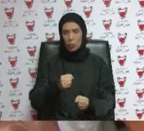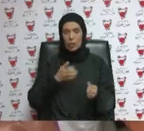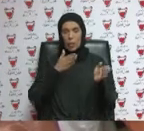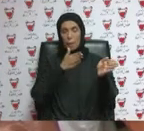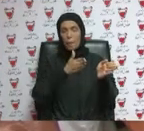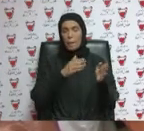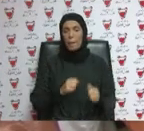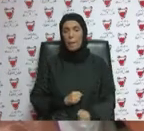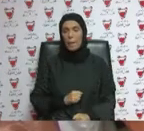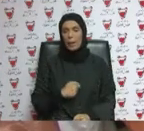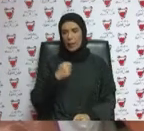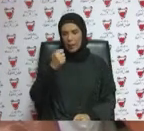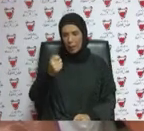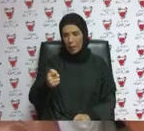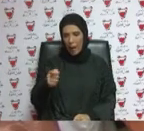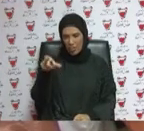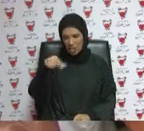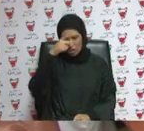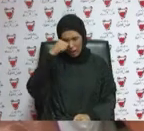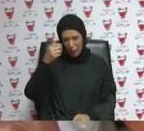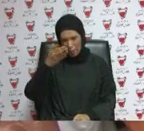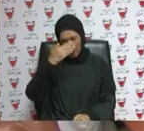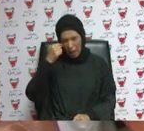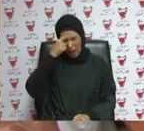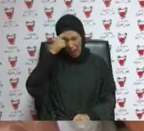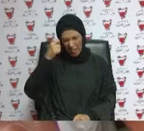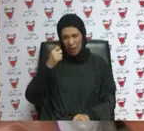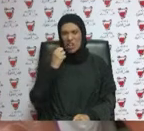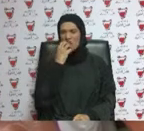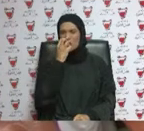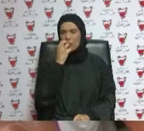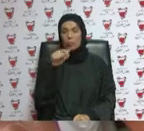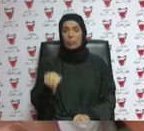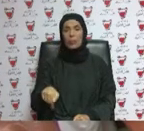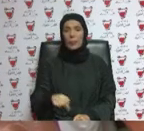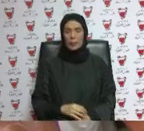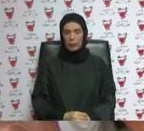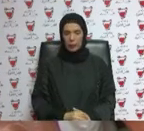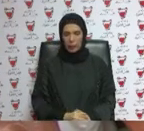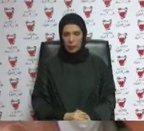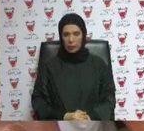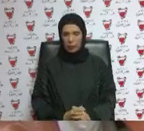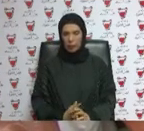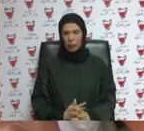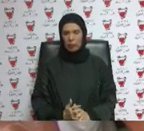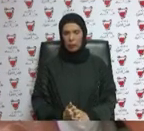الذي يقول أعط الأجير أجره قبل أن يجف عرقه. فهذا الحديث الحقيقة هو الذي